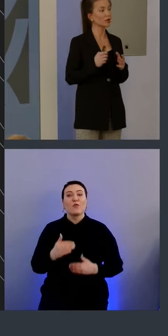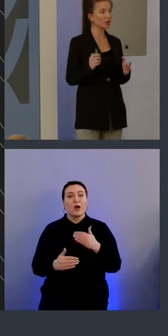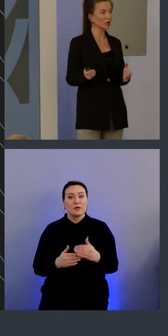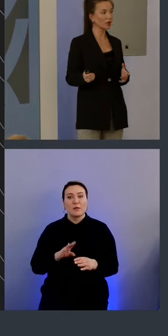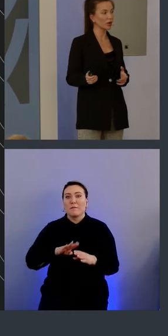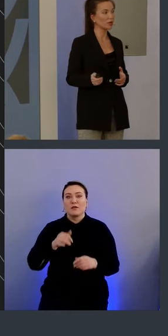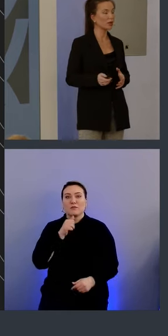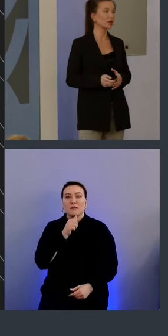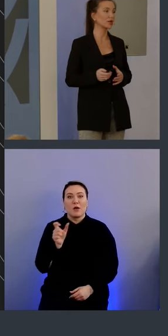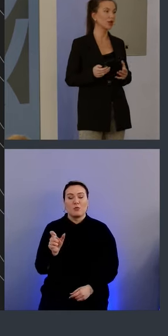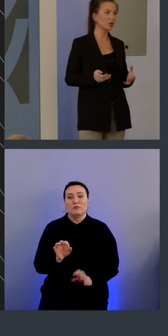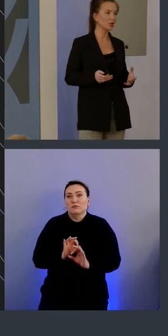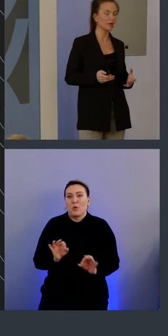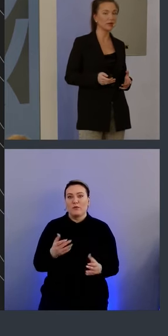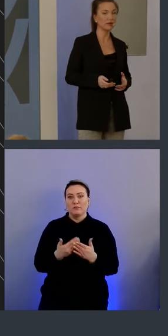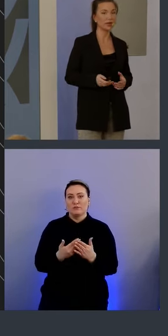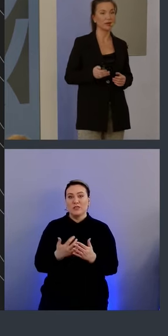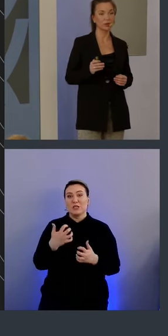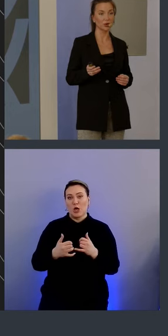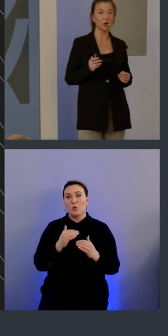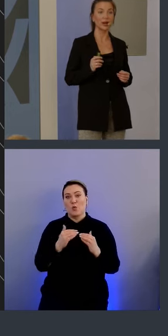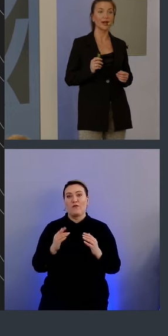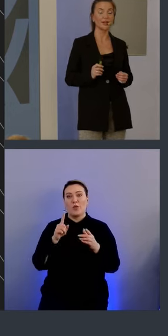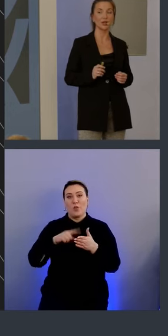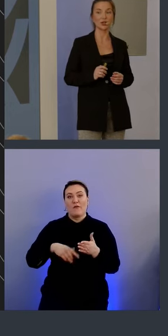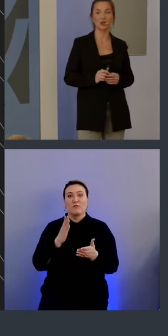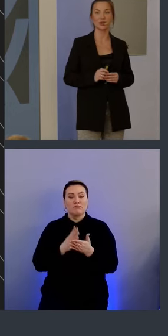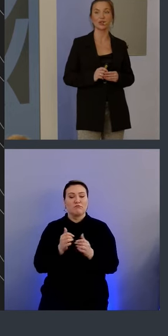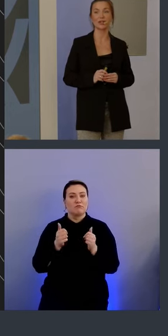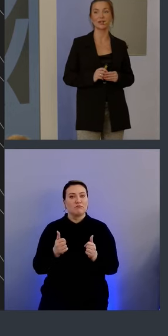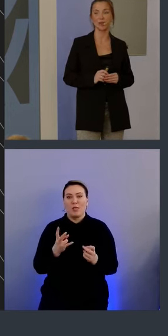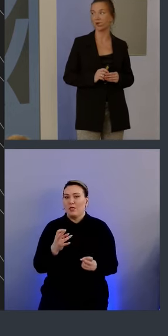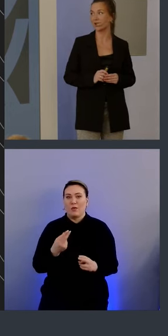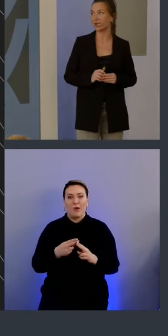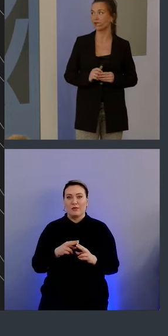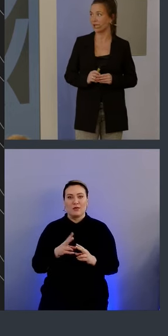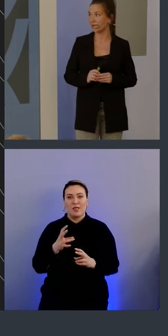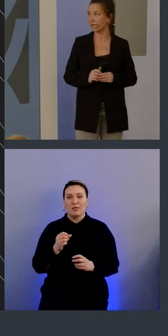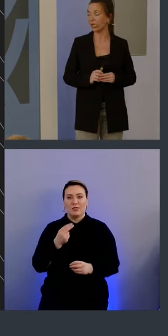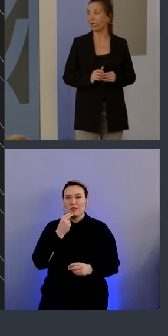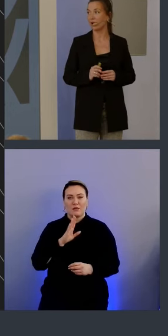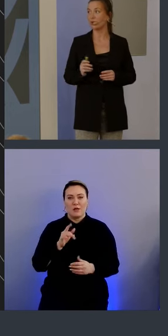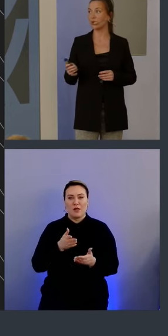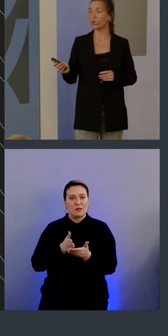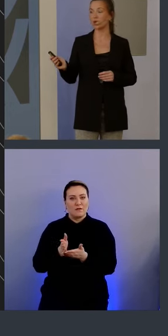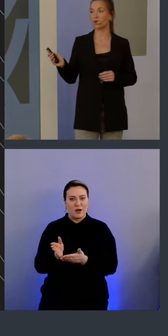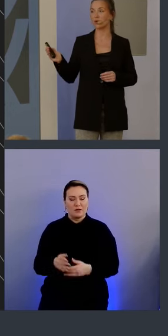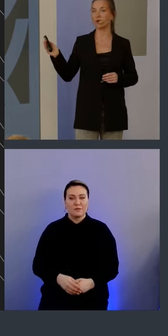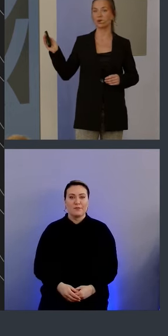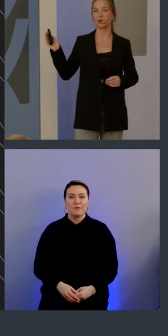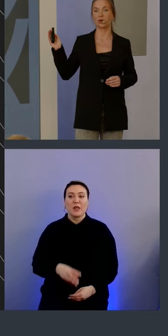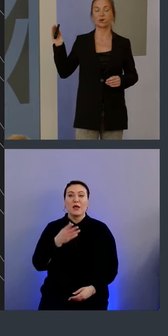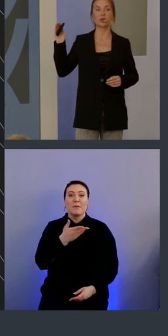беспароль — вроде здорово, обеспечивает средний уровень доверия, но это еще не самый классный вариант. Мы смотрим